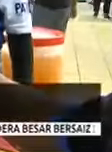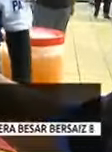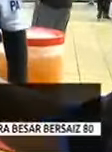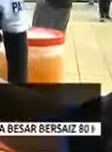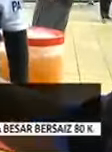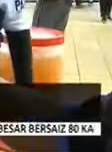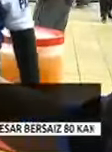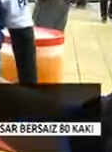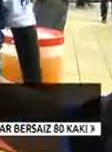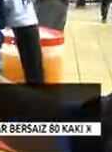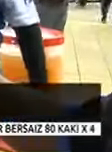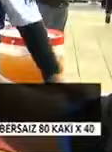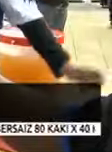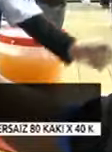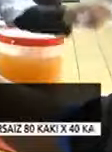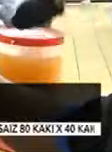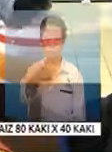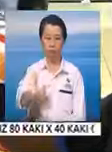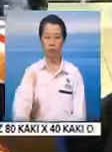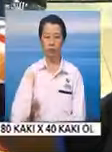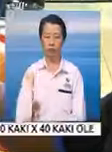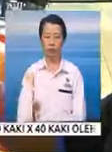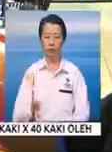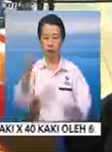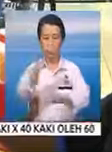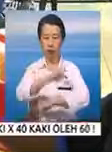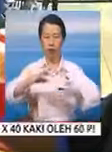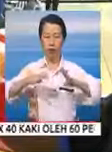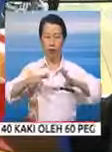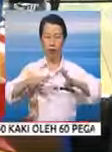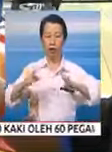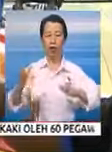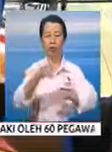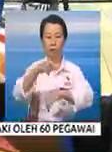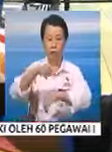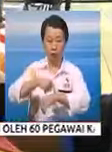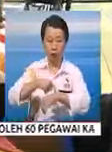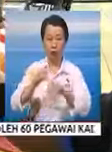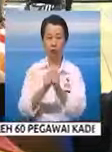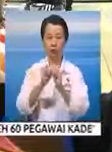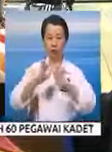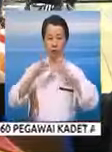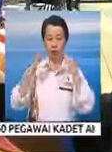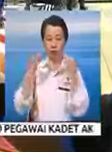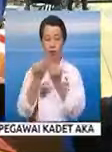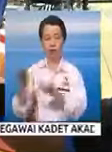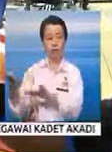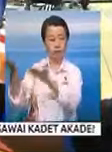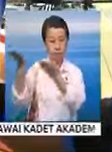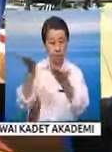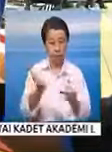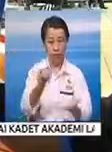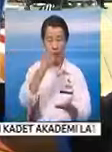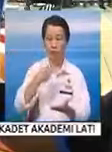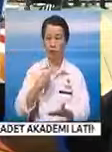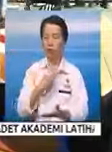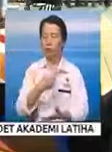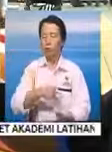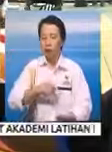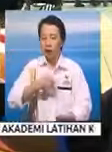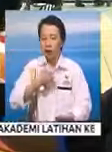hari merdeka dan hari cuti, jadi saya dapat meluangkan masa dengan family semua bawa untuk kita rasa